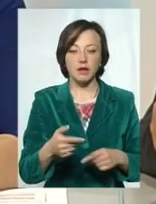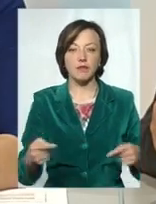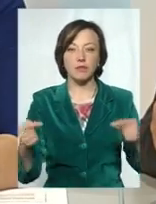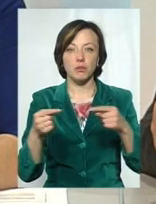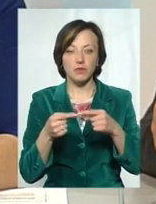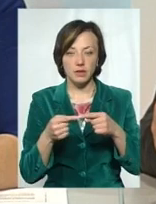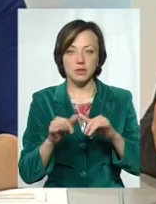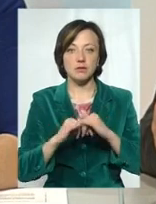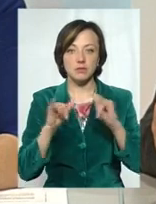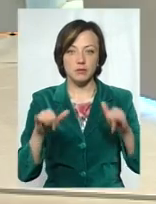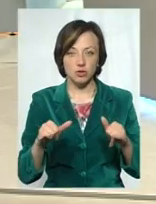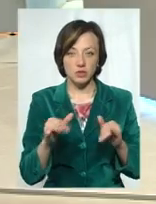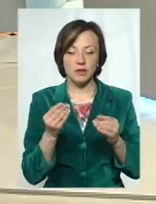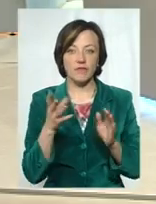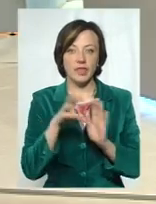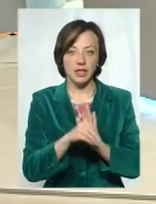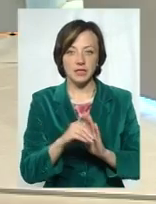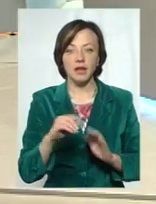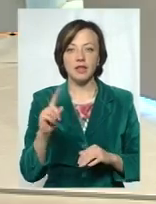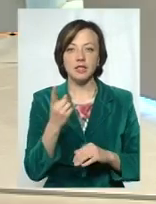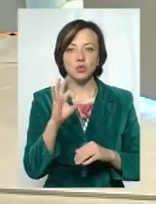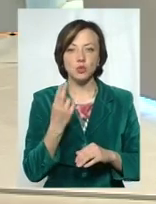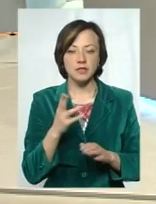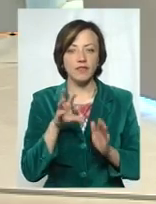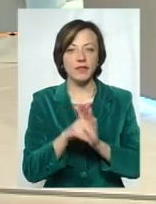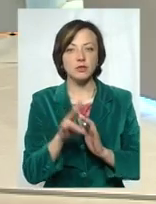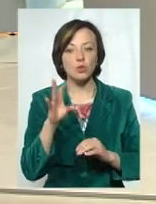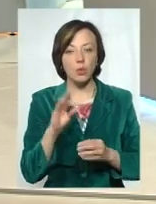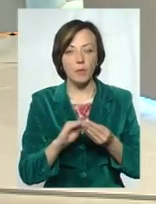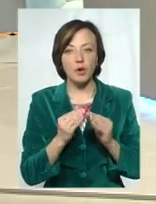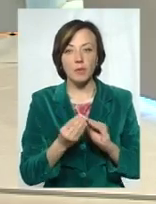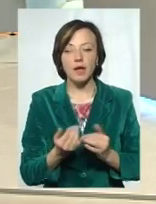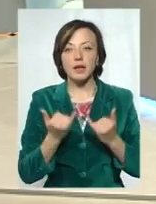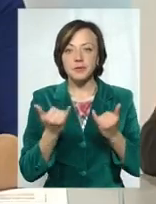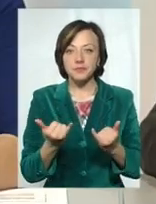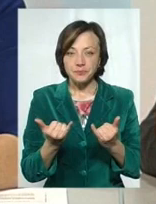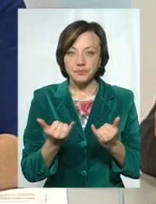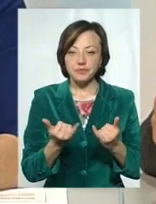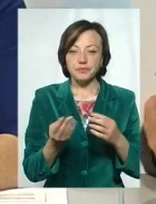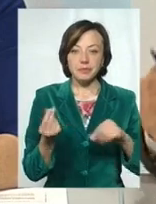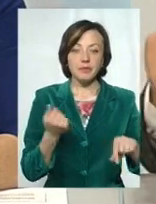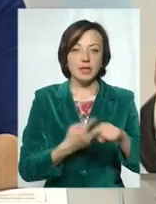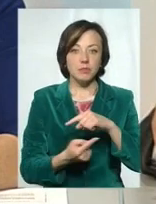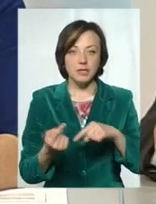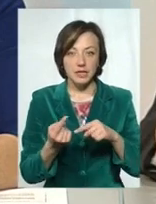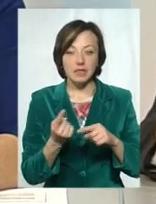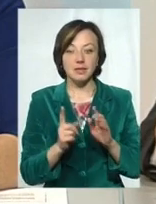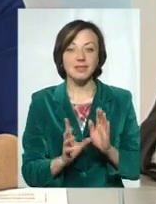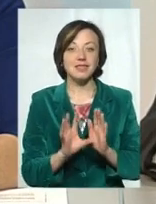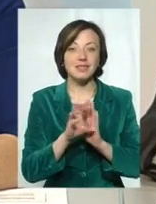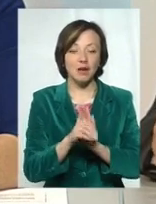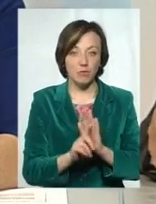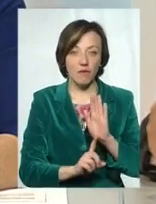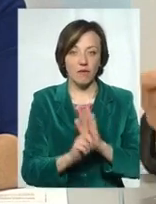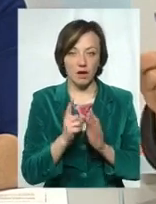відповідно... Збільшуються внески, єдиний соціальний внесок збільшується. І за цього. Навіть проблема для малих підприємців і для великих підприємств запровадити. Да, це